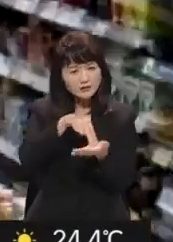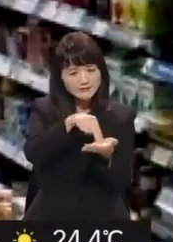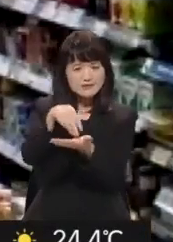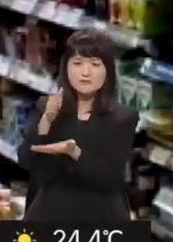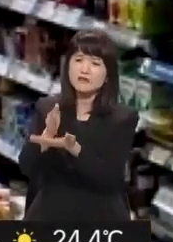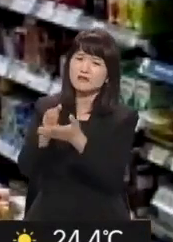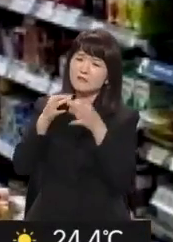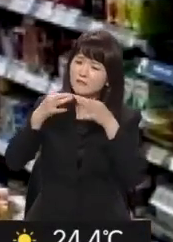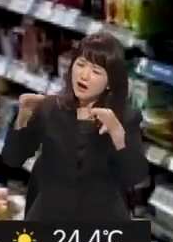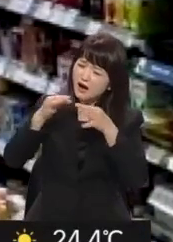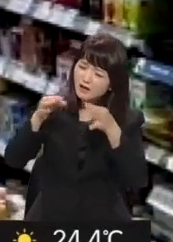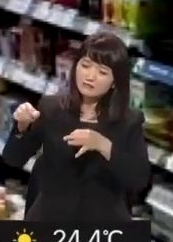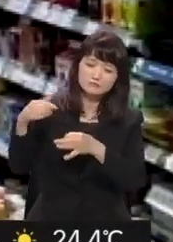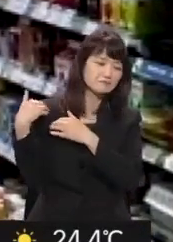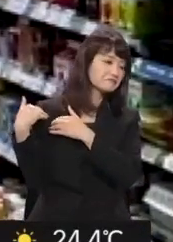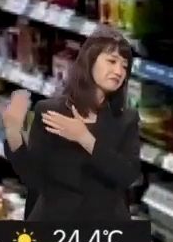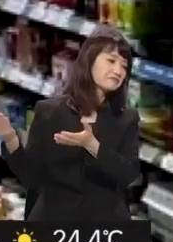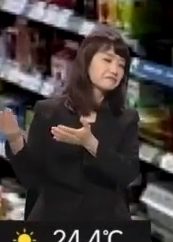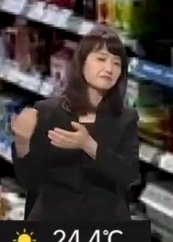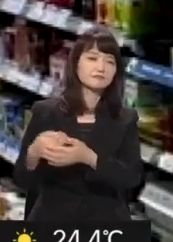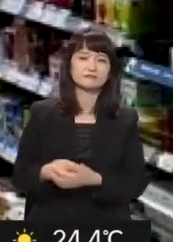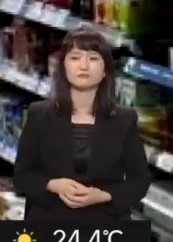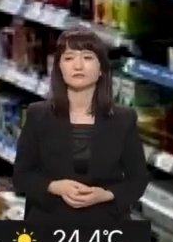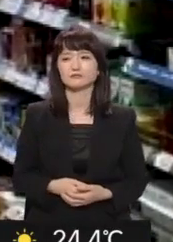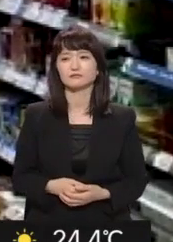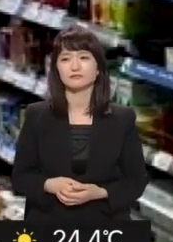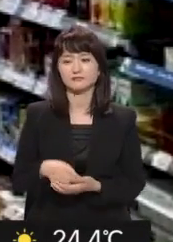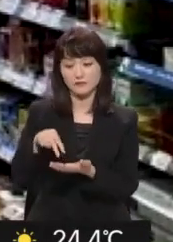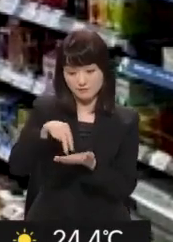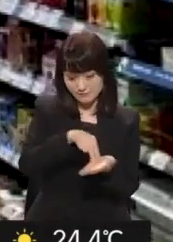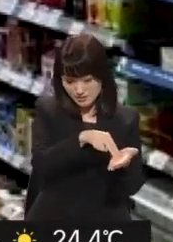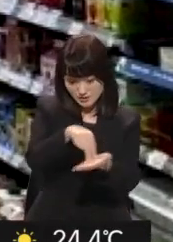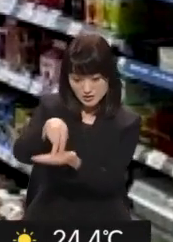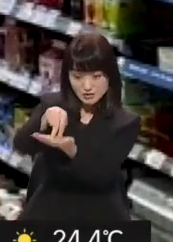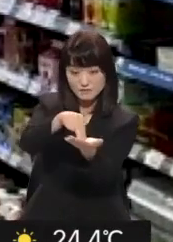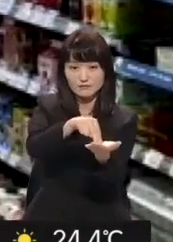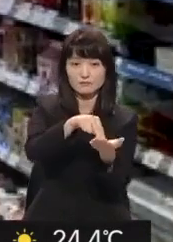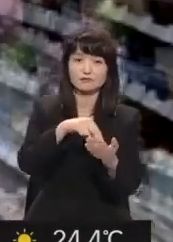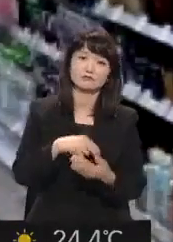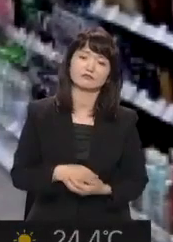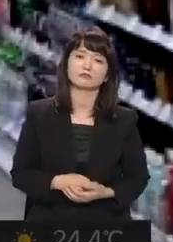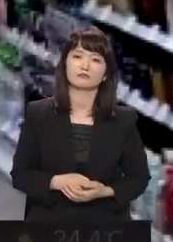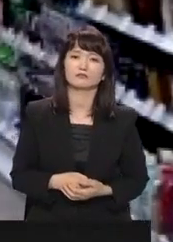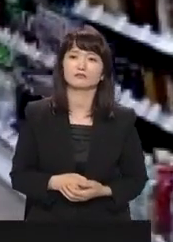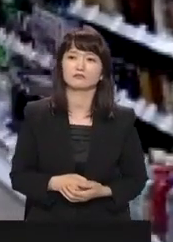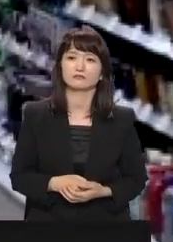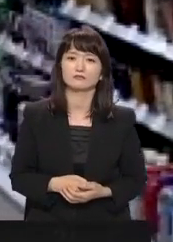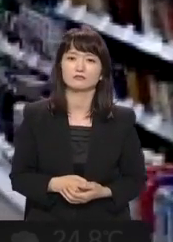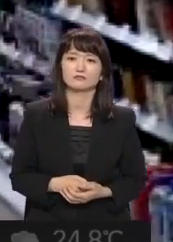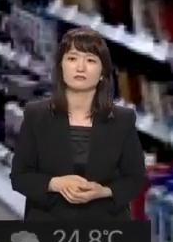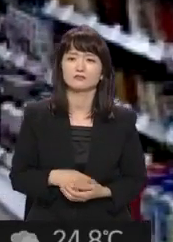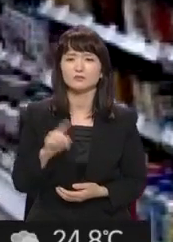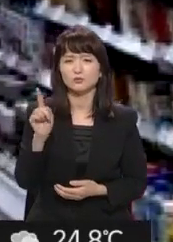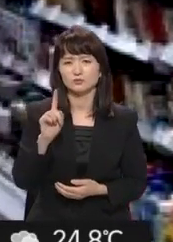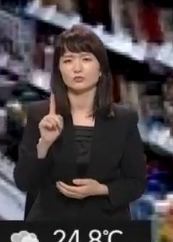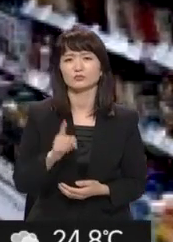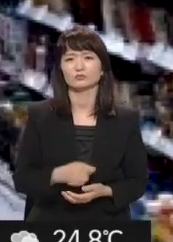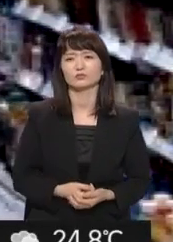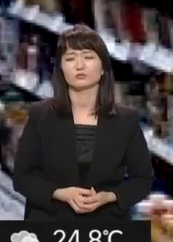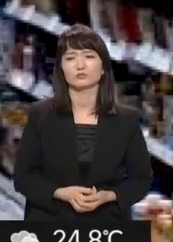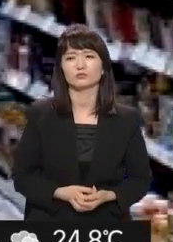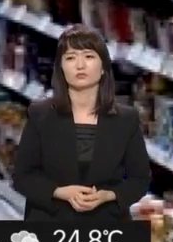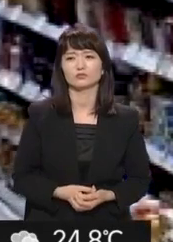점원이 목청껏 만료 해도 그러든지 말든지 저렇게 계속 안에서 쌩쌩 어쩌면 좋습니까